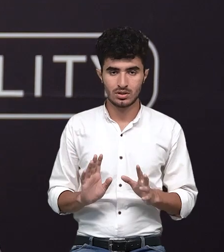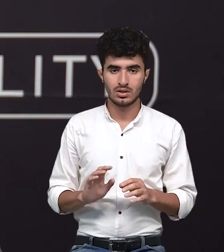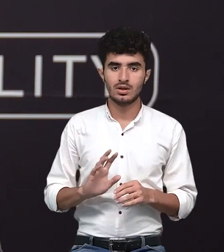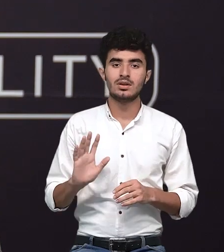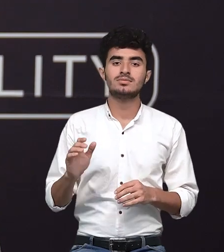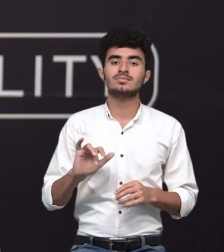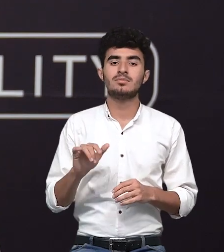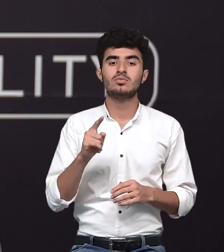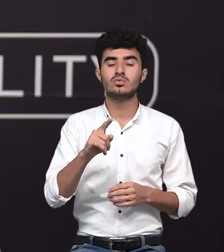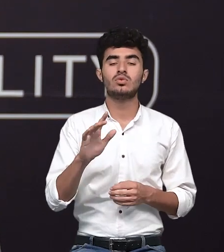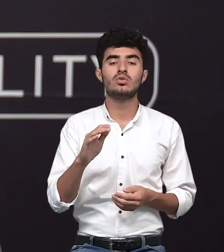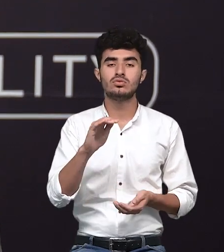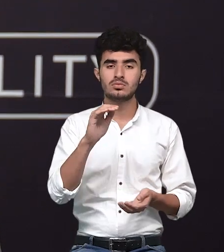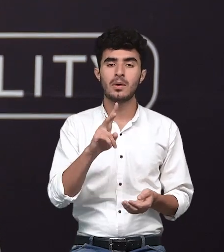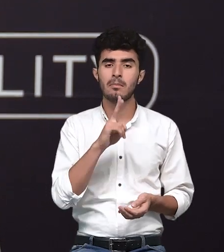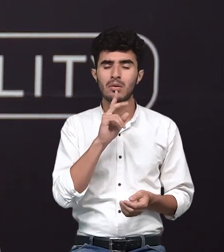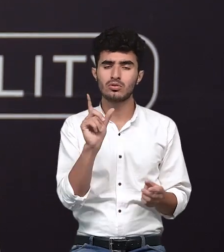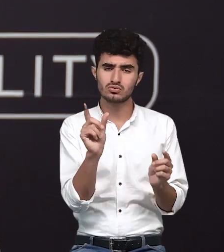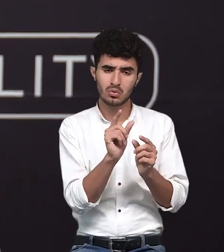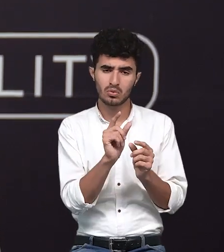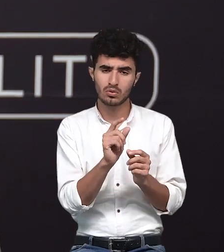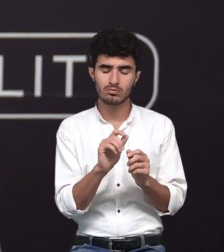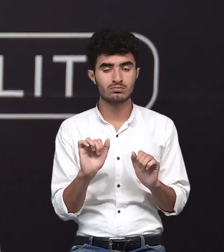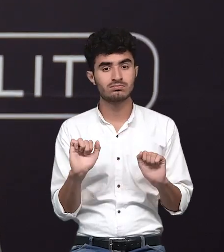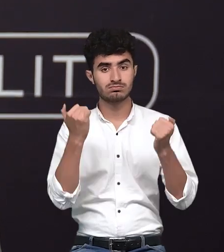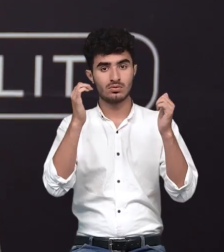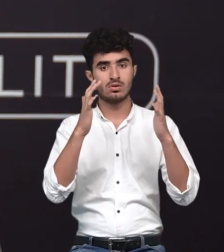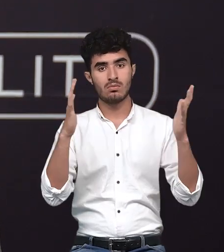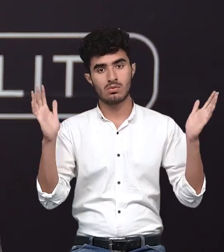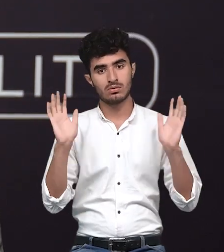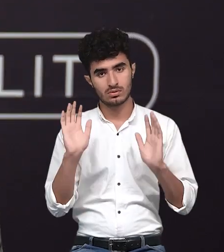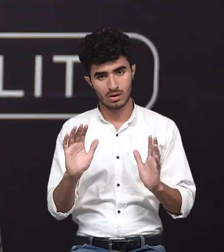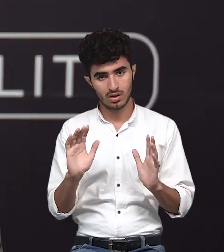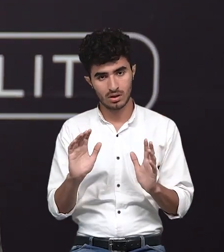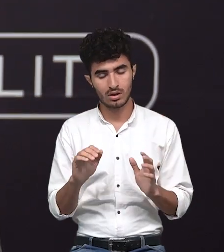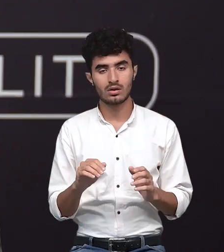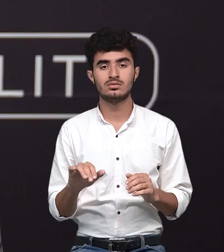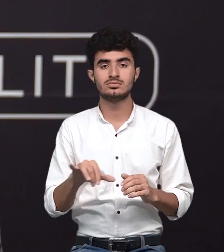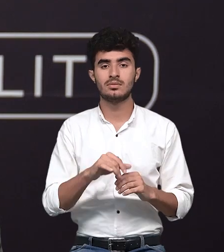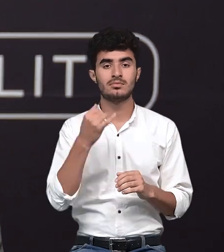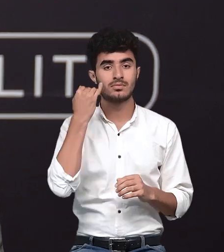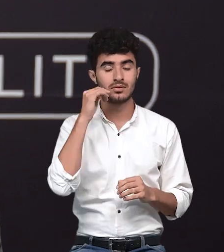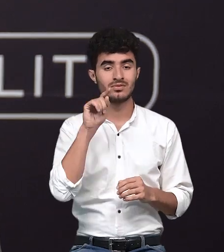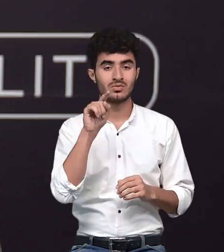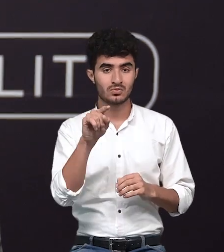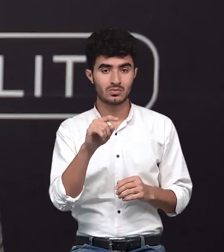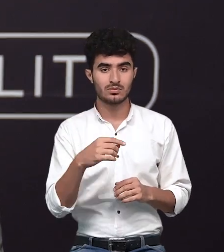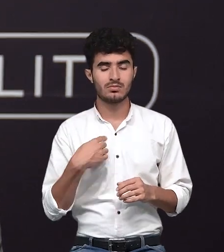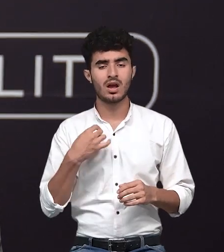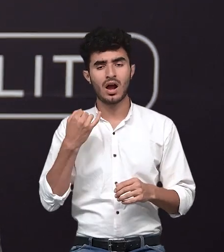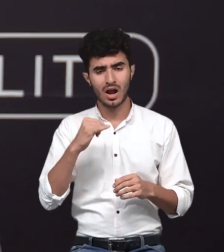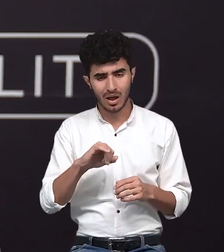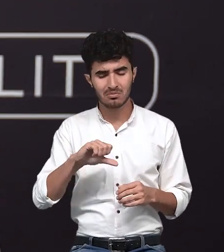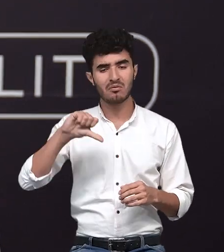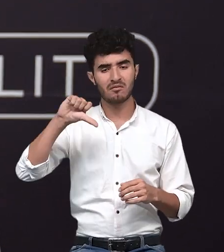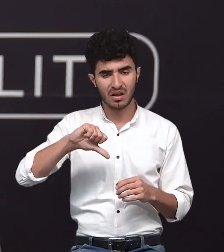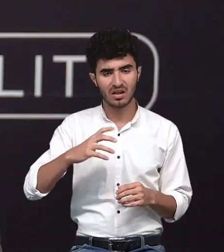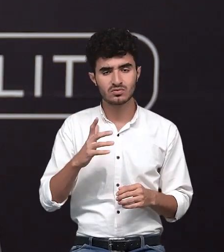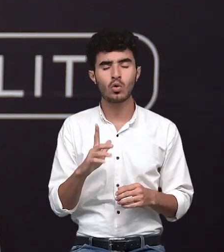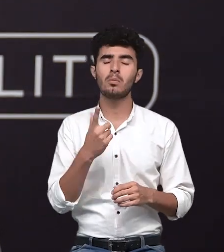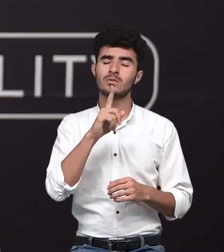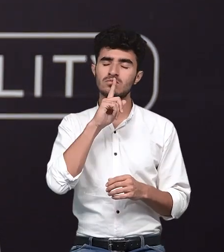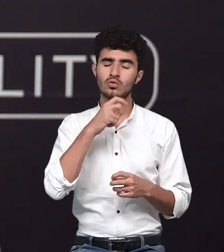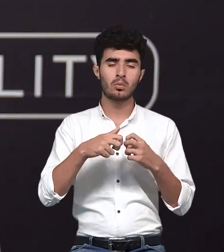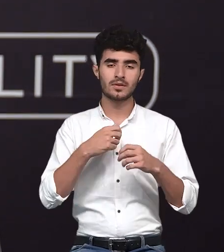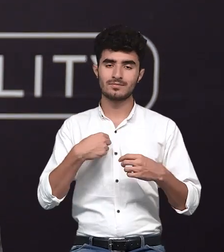چینج کریں۔ اگر آپ کو بہت غصہ آتا ہے، آپ چھوٹی بات پہ بہت زیادہ ریئیکٹ کرتے ہیں، تو اس کو آپ چینج کریں، اور ساتھ اپنے آپ کو جیسے آپ ہو